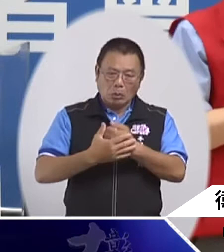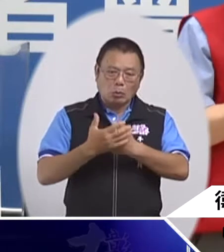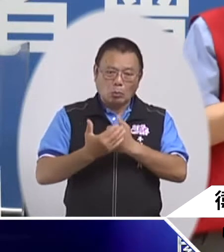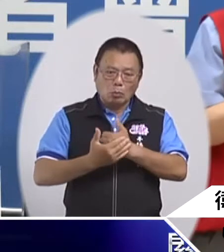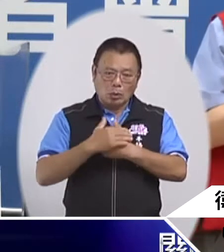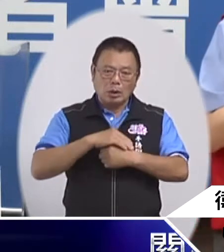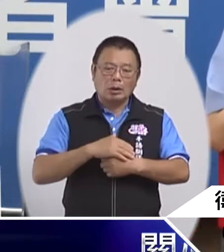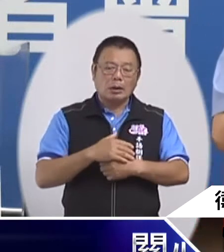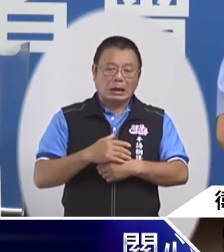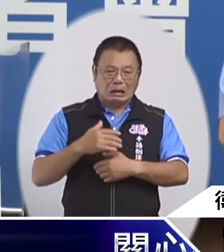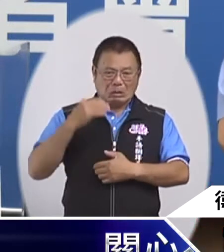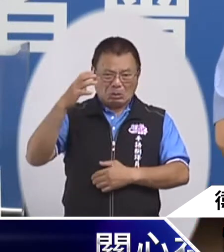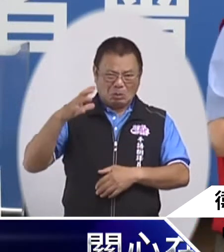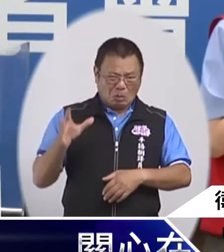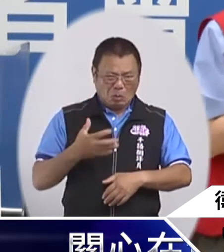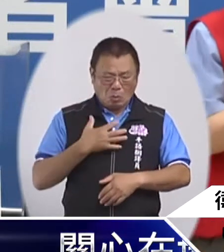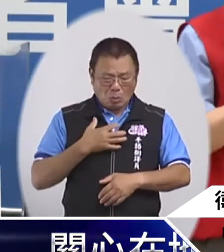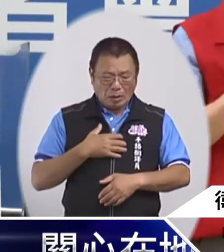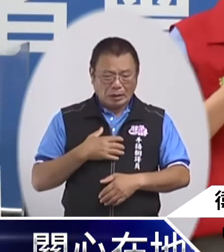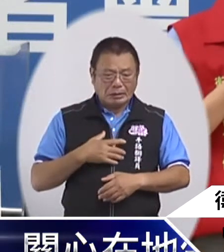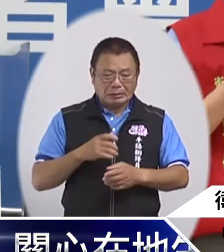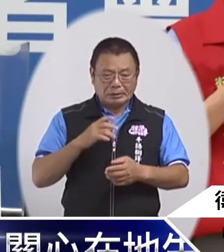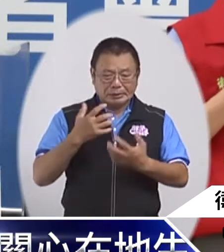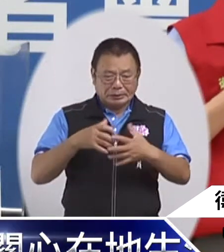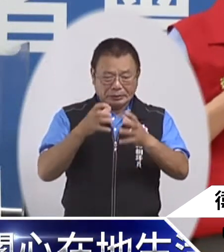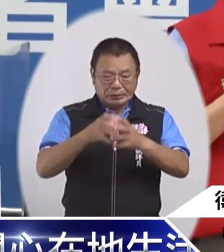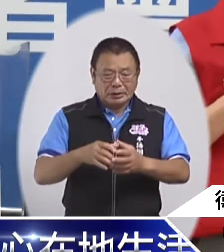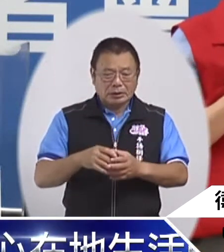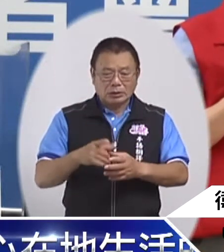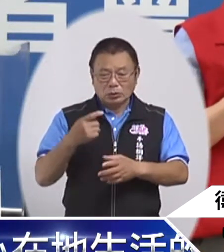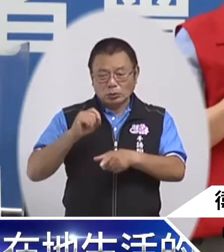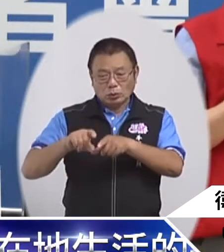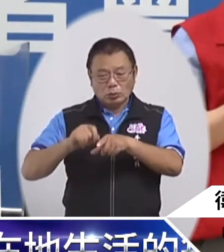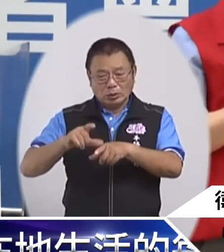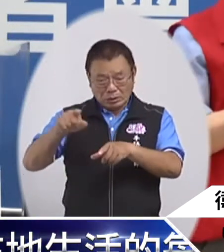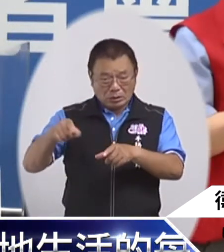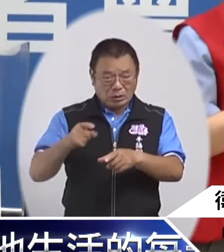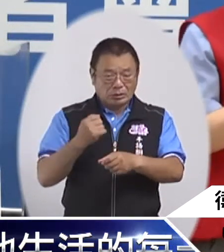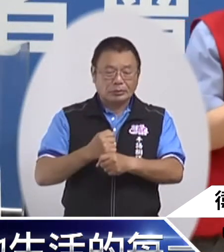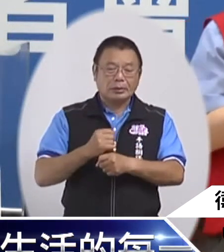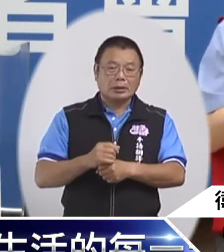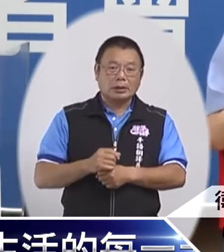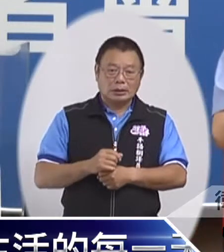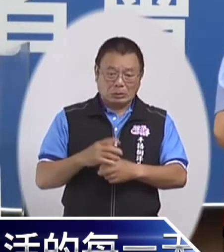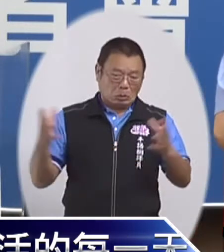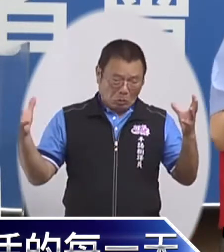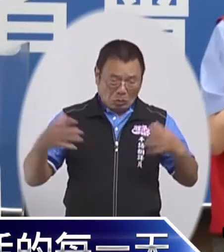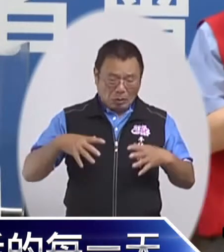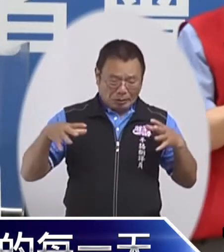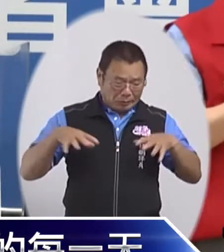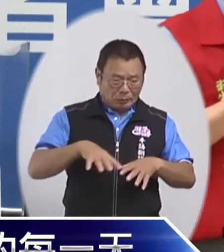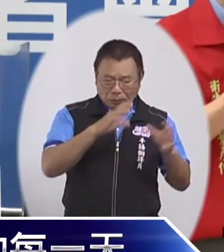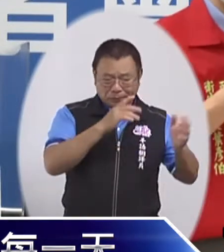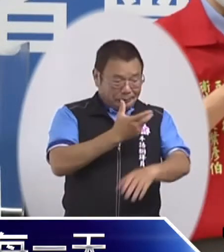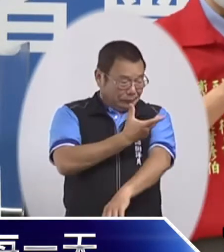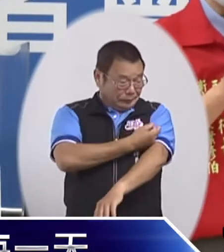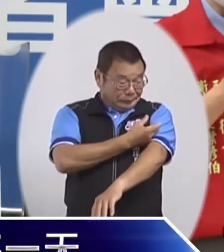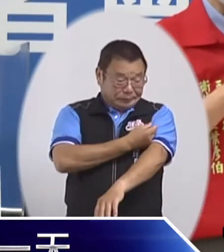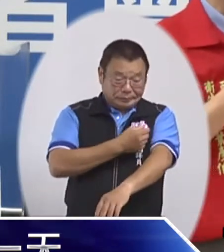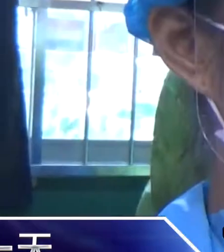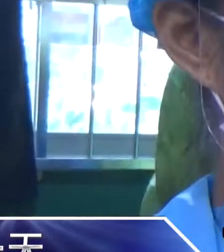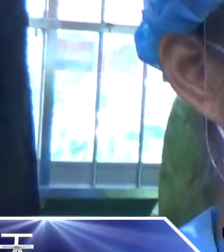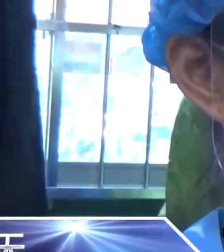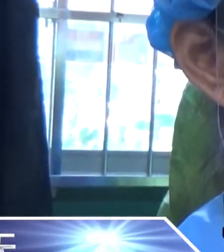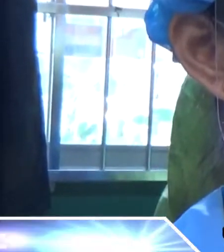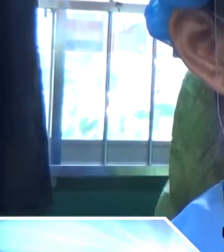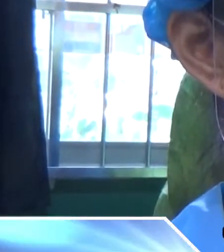讲的高风险的这个机构或是职场的工作人员。所以这个大家一起来注意，早点去做意愿的登记。